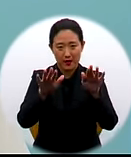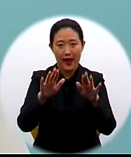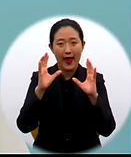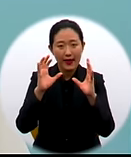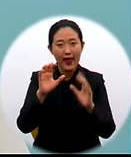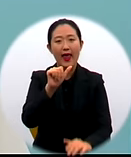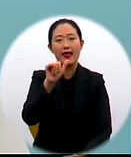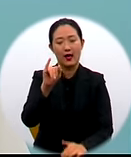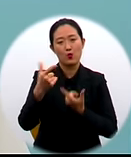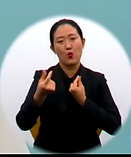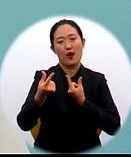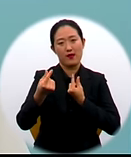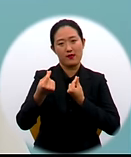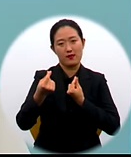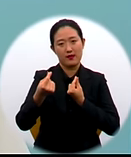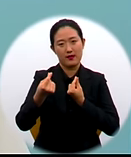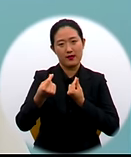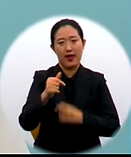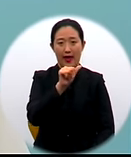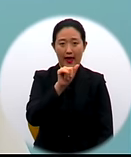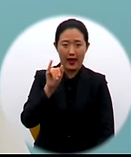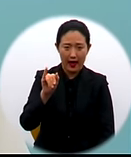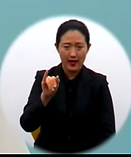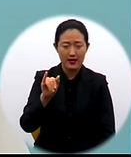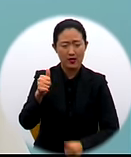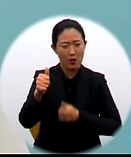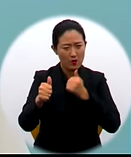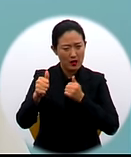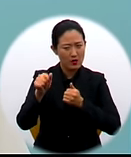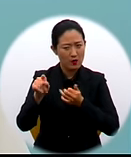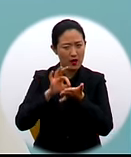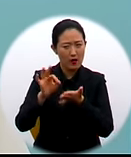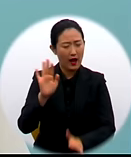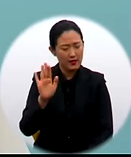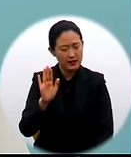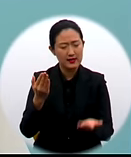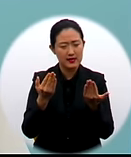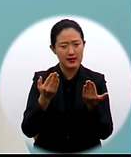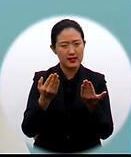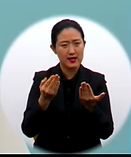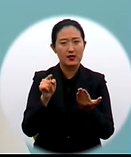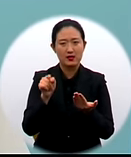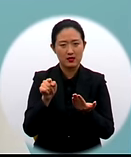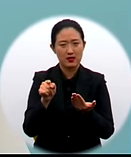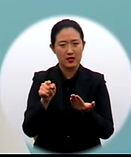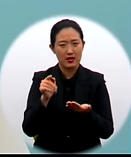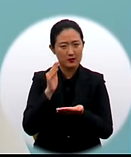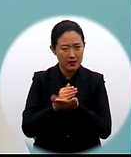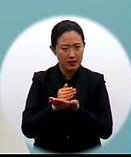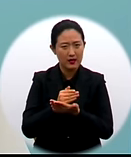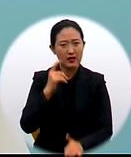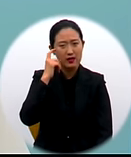있어요. 그러다 보니까 AI가 배척되거나 어떻게 하면 얘를 피해서 내가 이걸 안 쓸 수 있는 직무를 가질까,